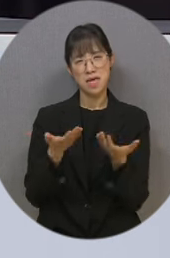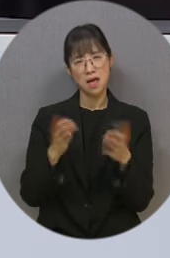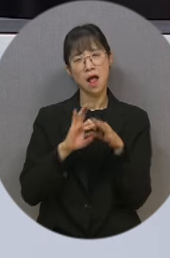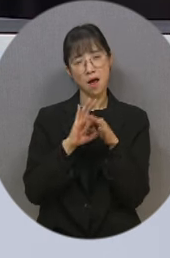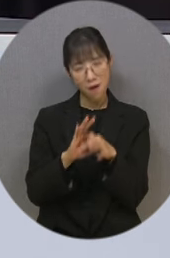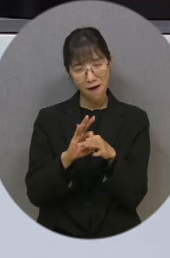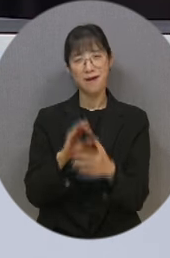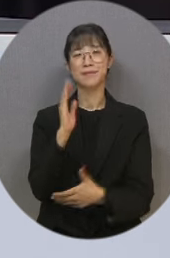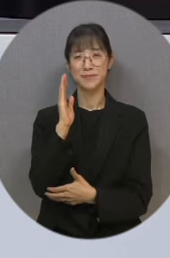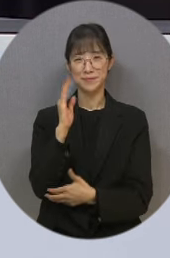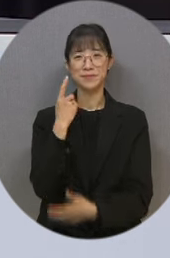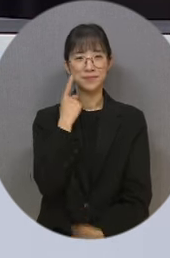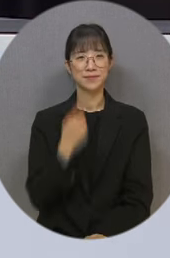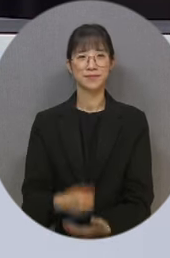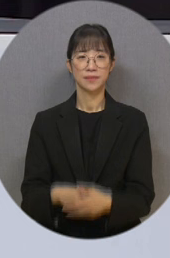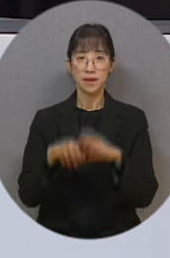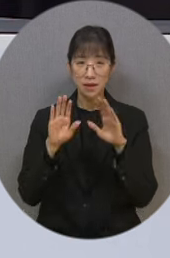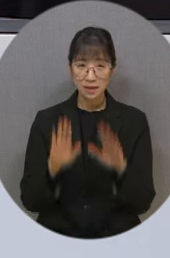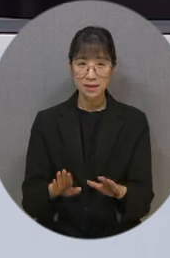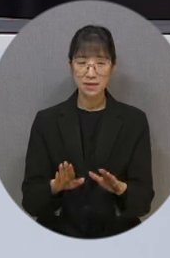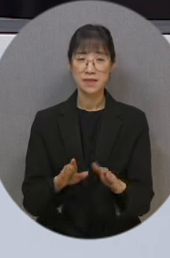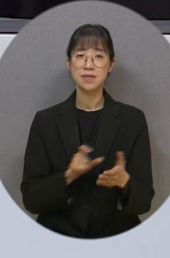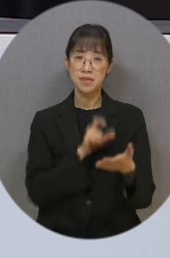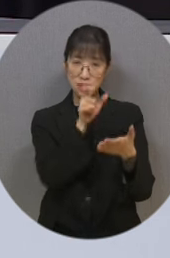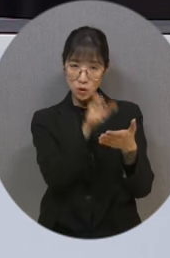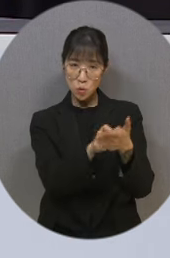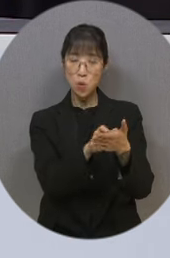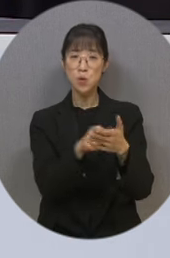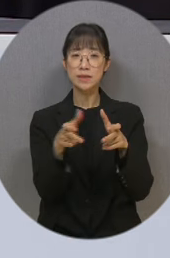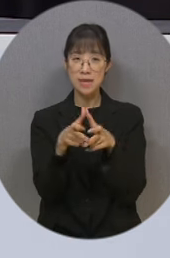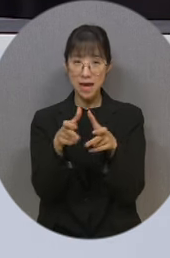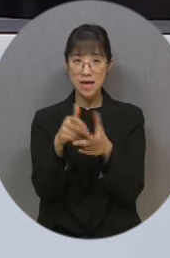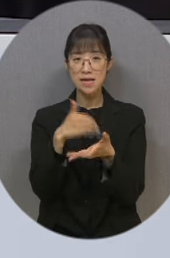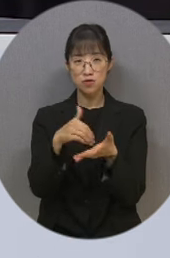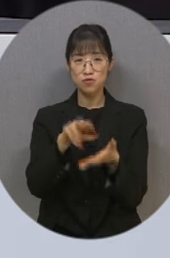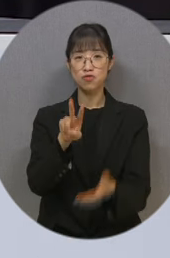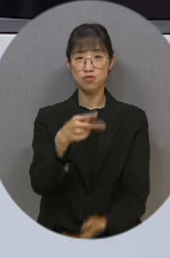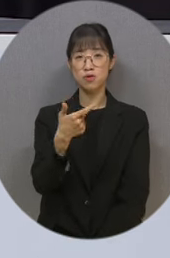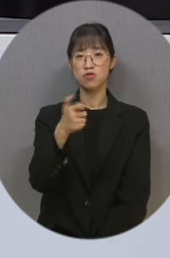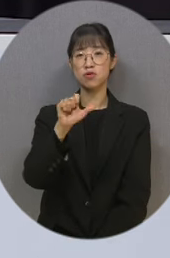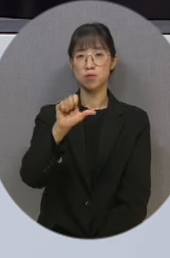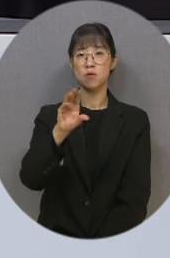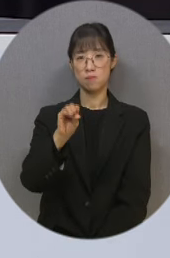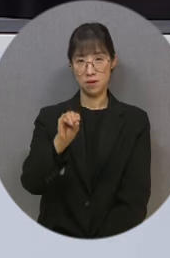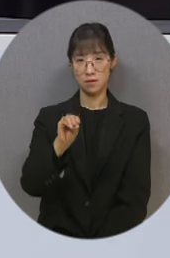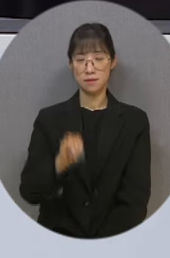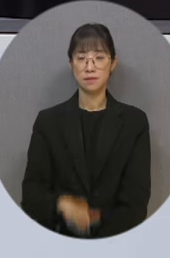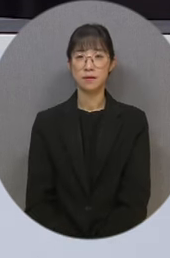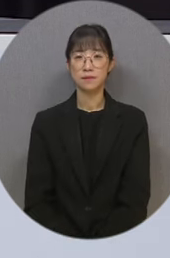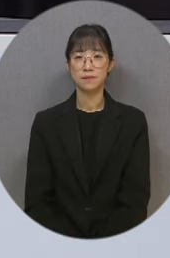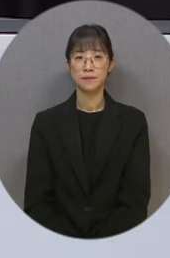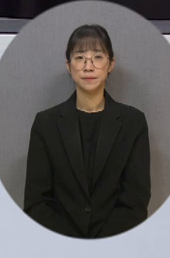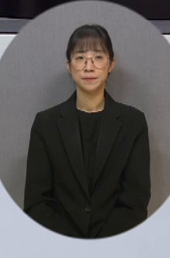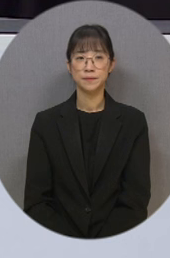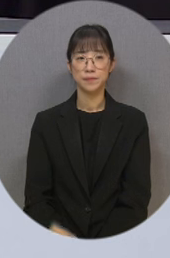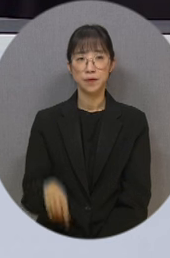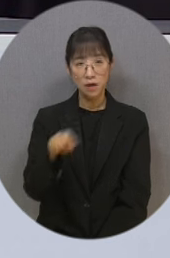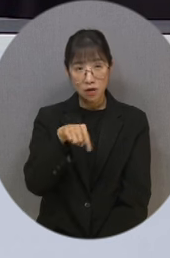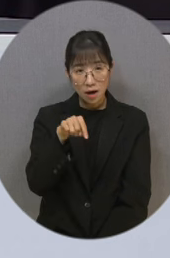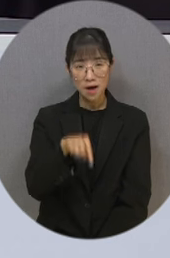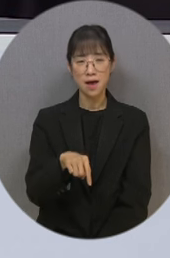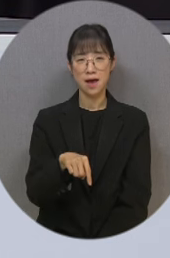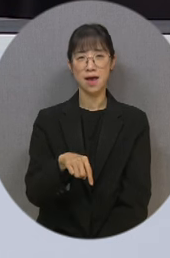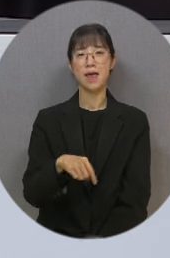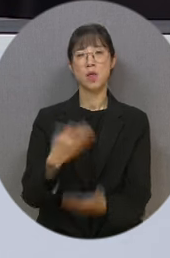다뤄보도록 하겠습니다 현재 등록되어 있는 장애인은 약 265만 명 정도입니다 그중에서